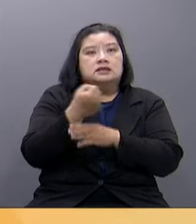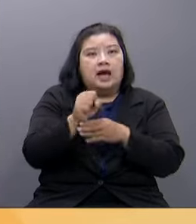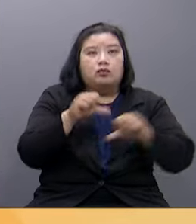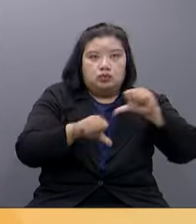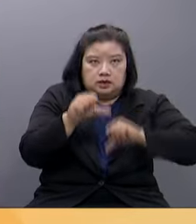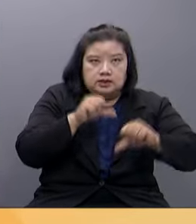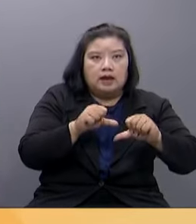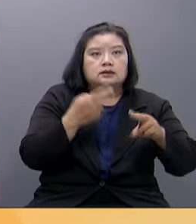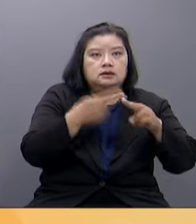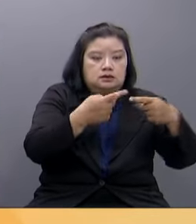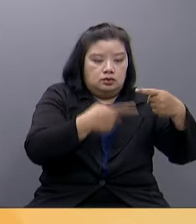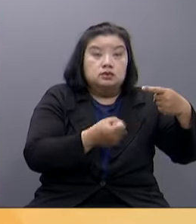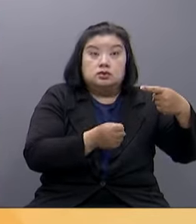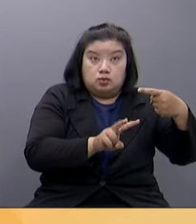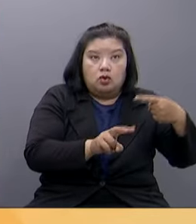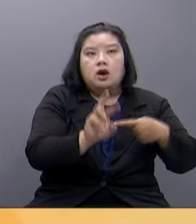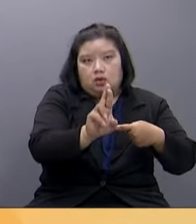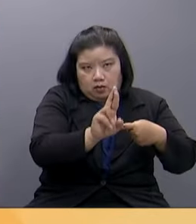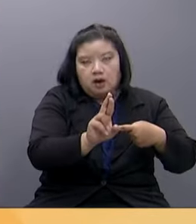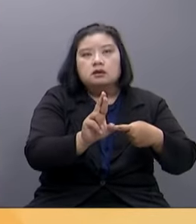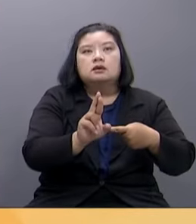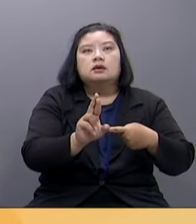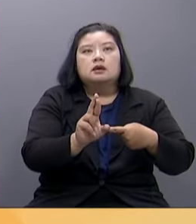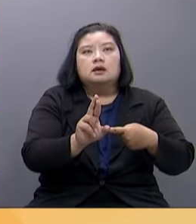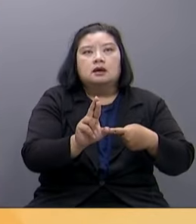รมัระวังอย่เช่น ออกขอขอีก Rag Osman